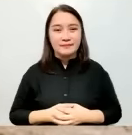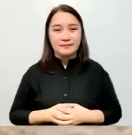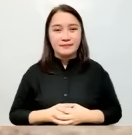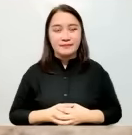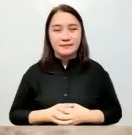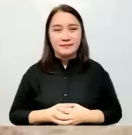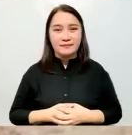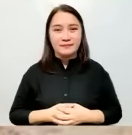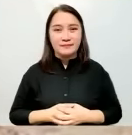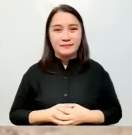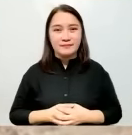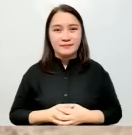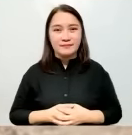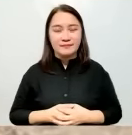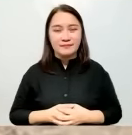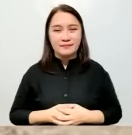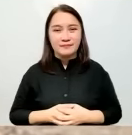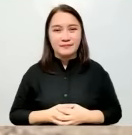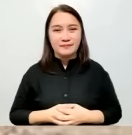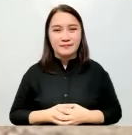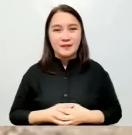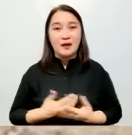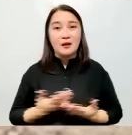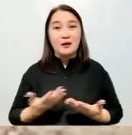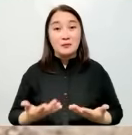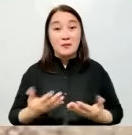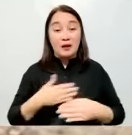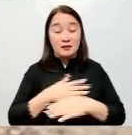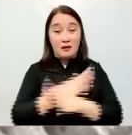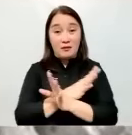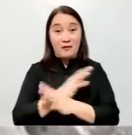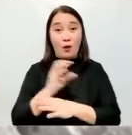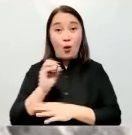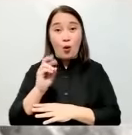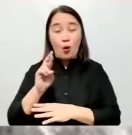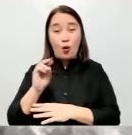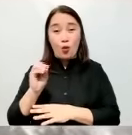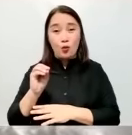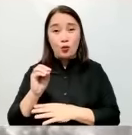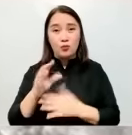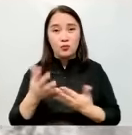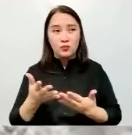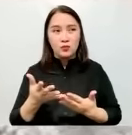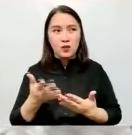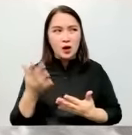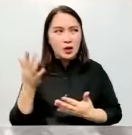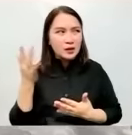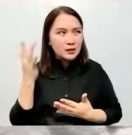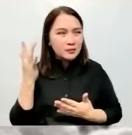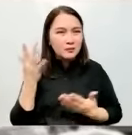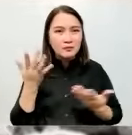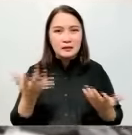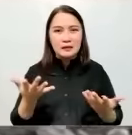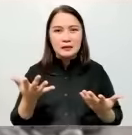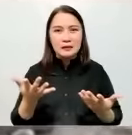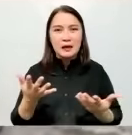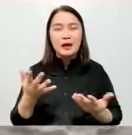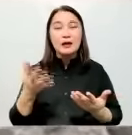Walang ibang maririnig sa Barangay Masara, Maco, Davao de Oro, kundi ang ugong mula sa mga backhoe.